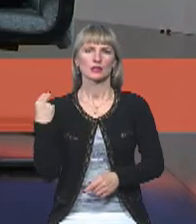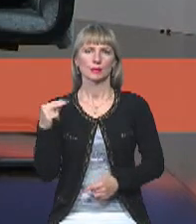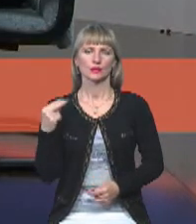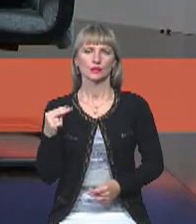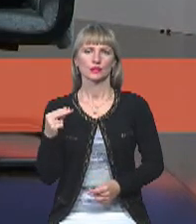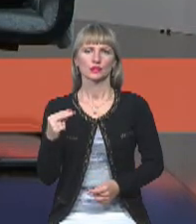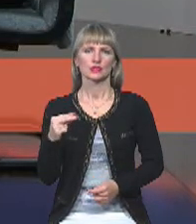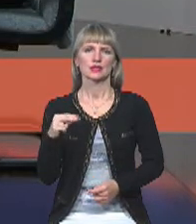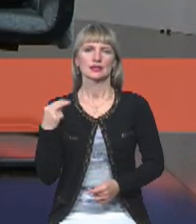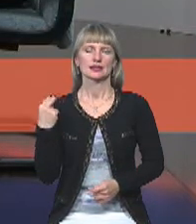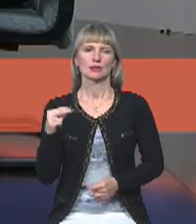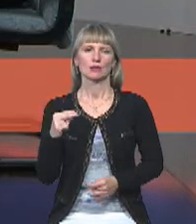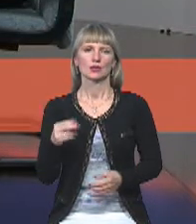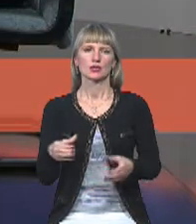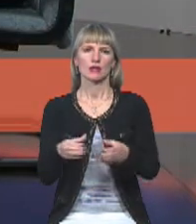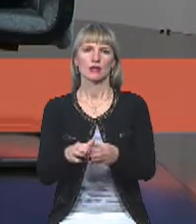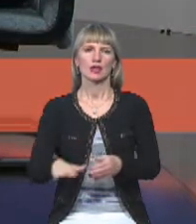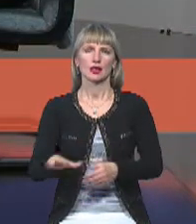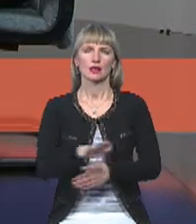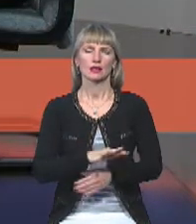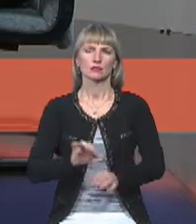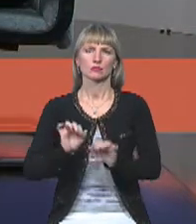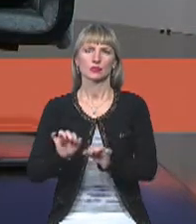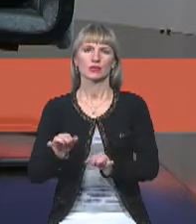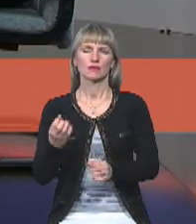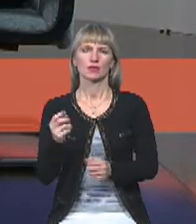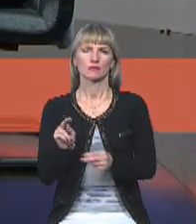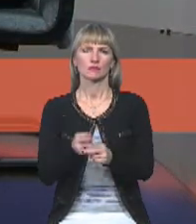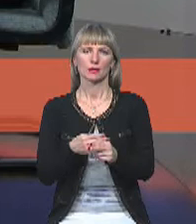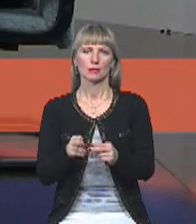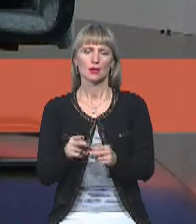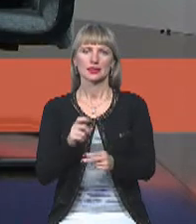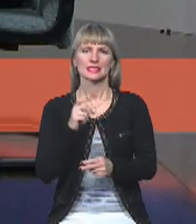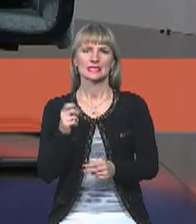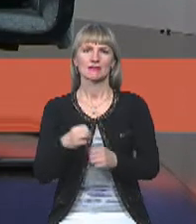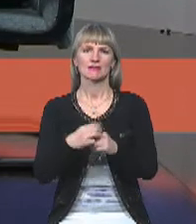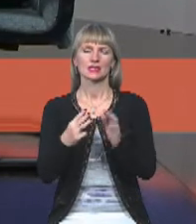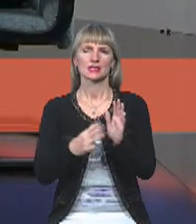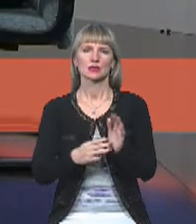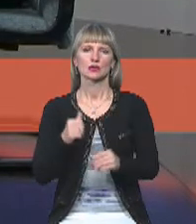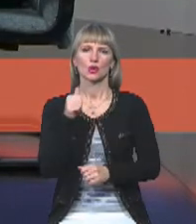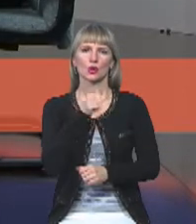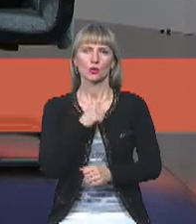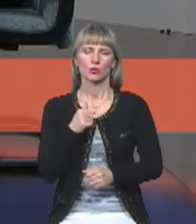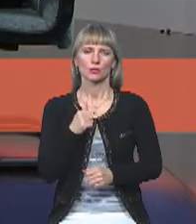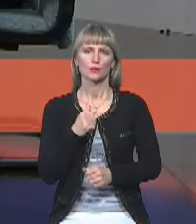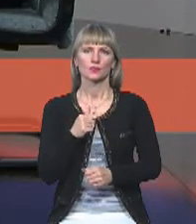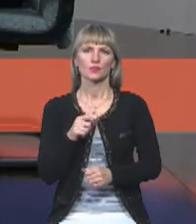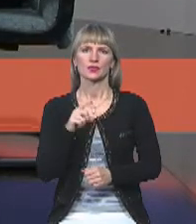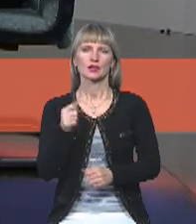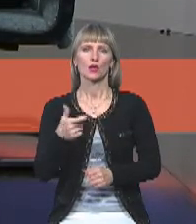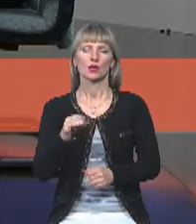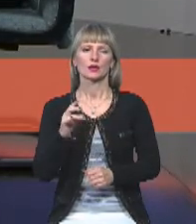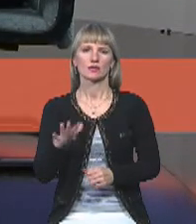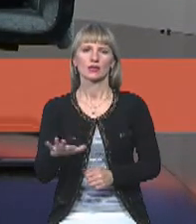про Запорізьке загоння територіальної оборони. Дозвольте, я вас поправлю. Значить, з 2018 року загонів